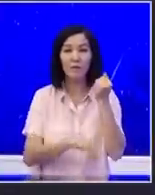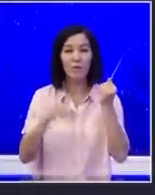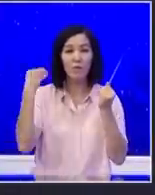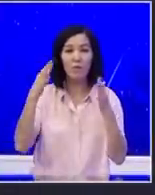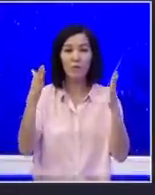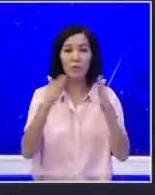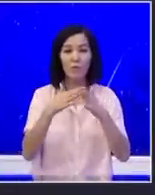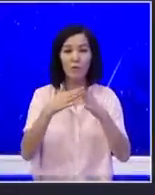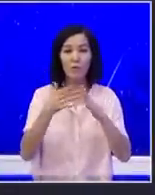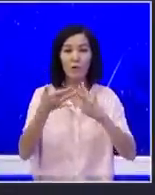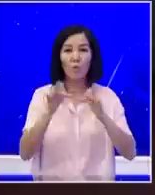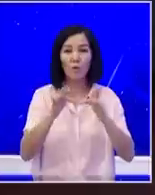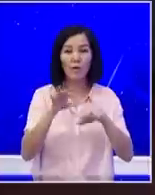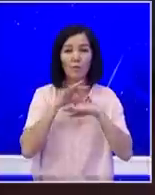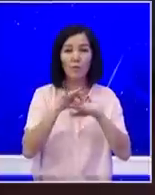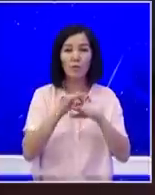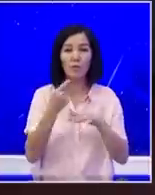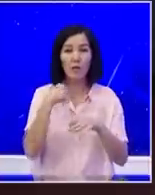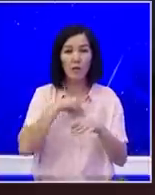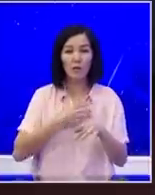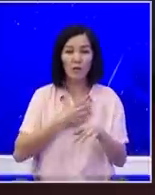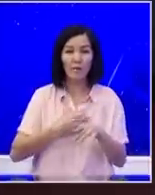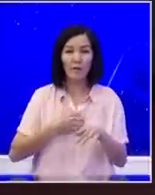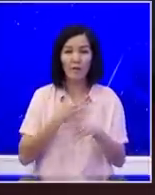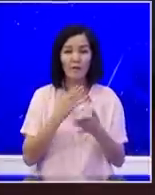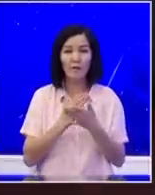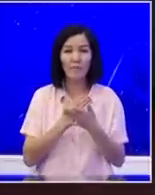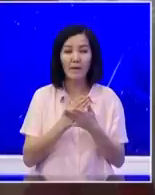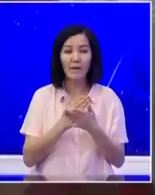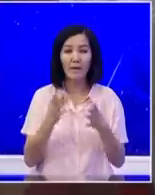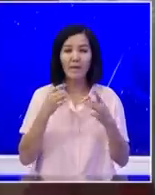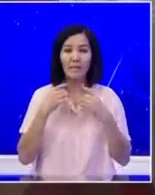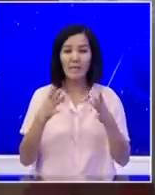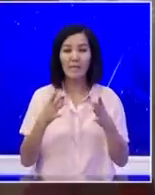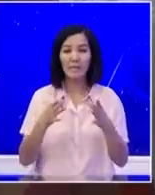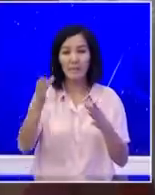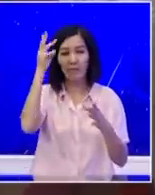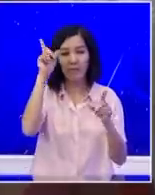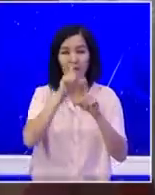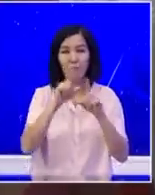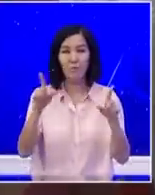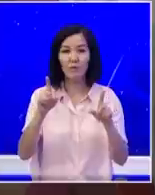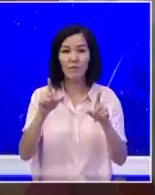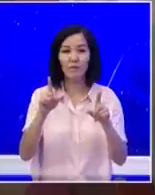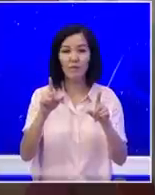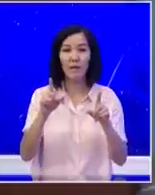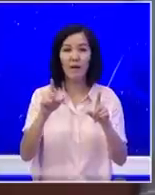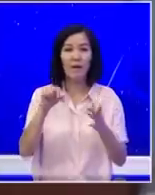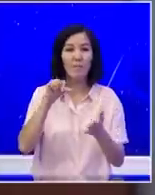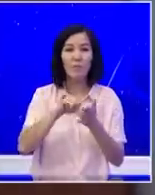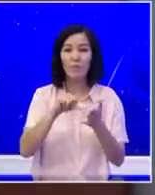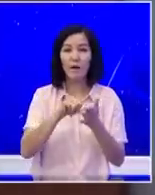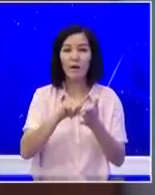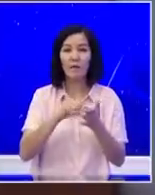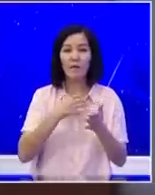үйде онлайн өткізді. Іште толқу бар. Атаулы мерекені бар сән салтанатымен білім ордасында қарсы алмағанына өкпелі. Талай жыл